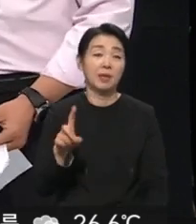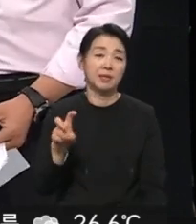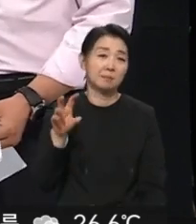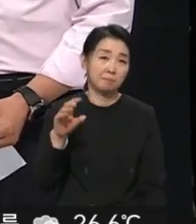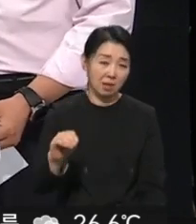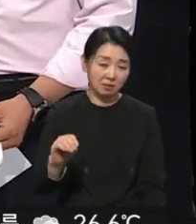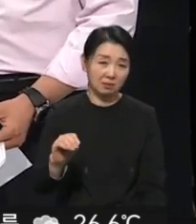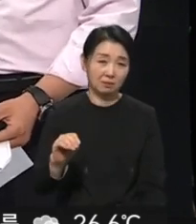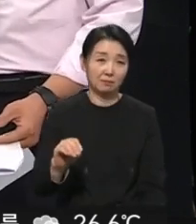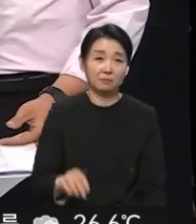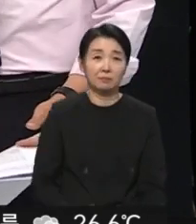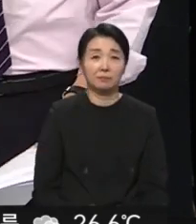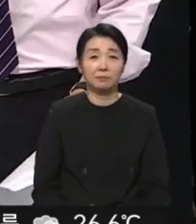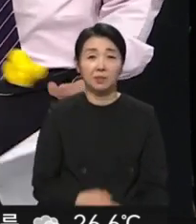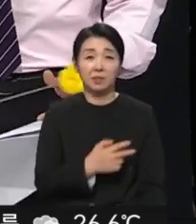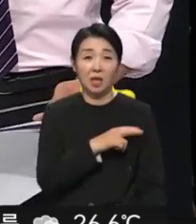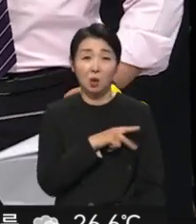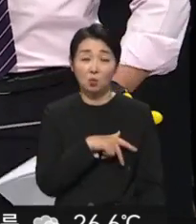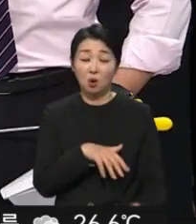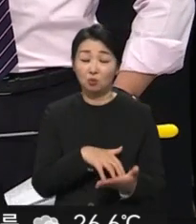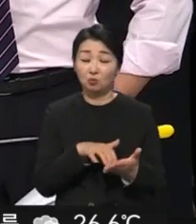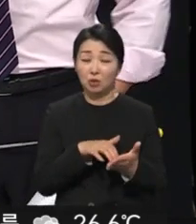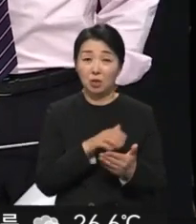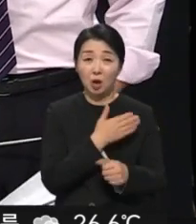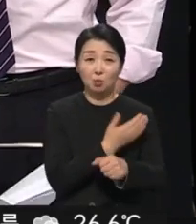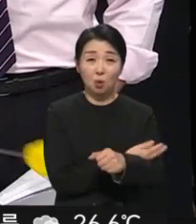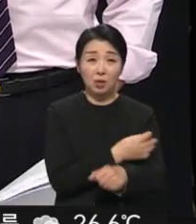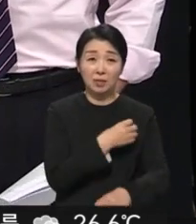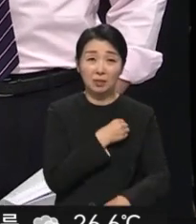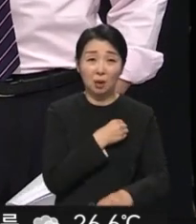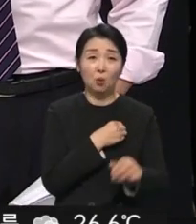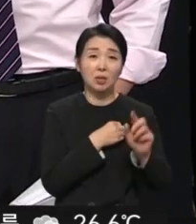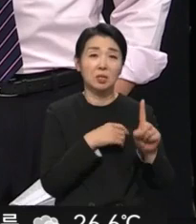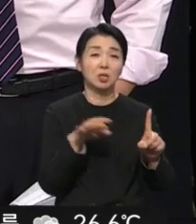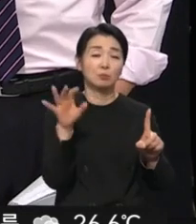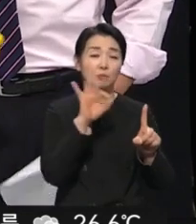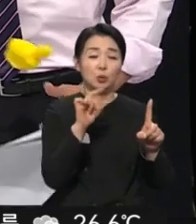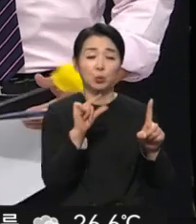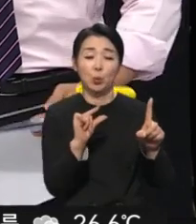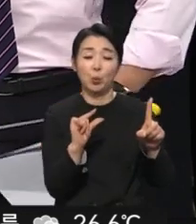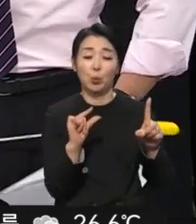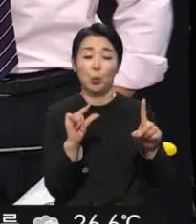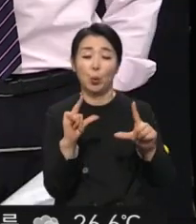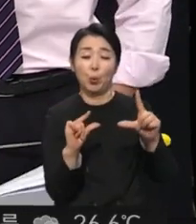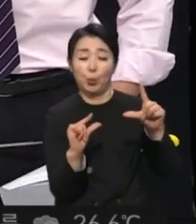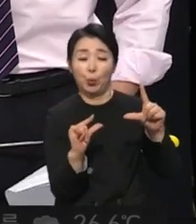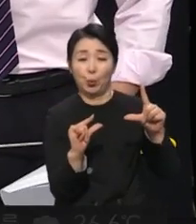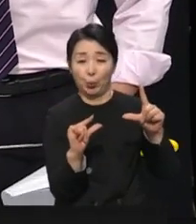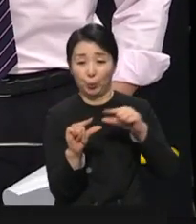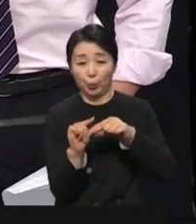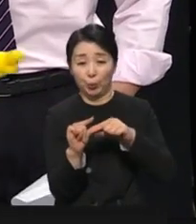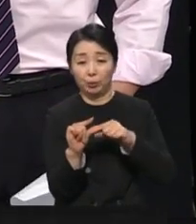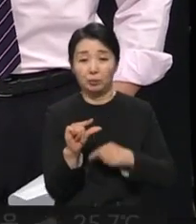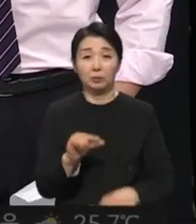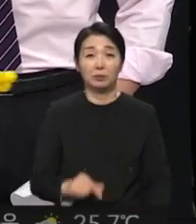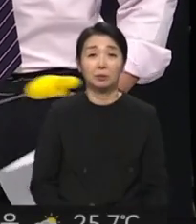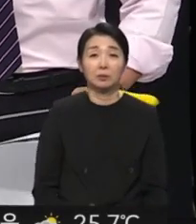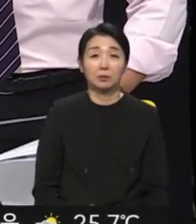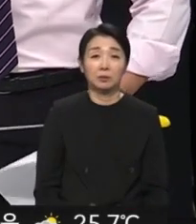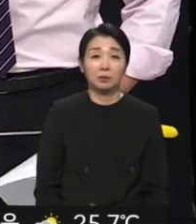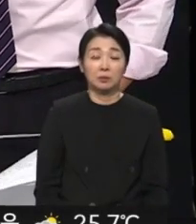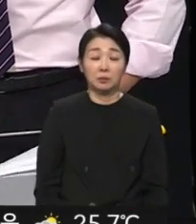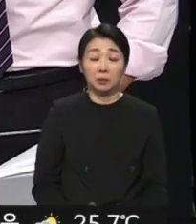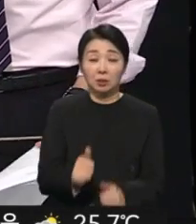120만 명에 달하는데요. 대의원 숫자가 권리당원의 1%를 조금 웃도는 수준인 겁니다.